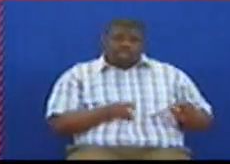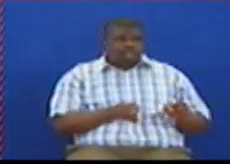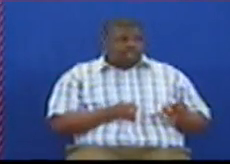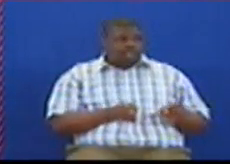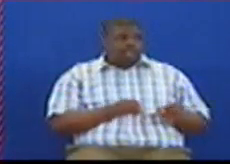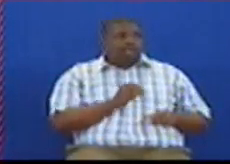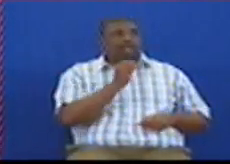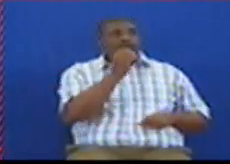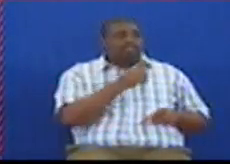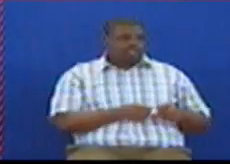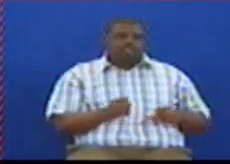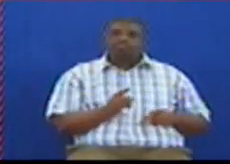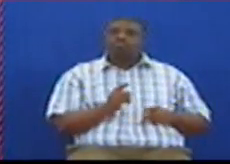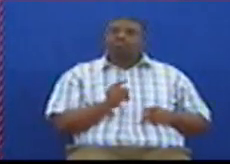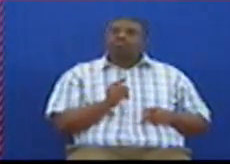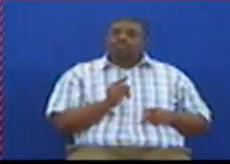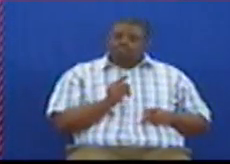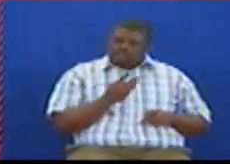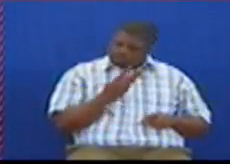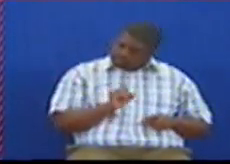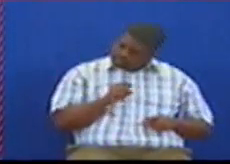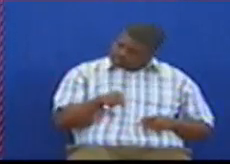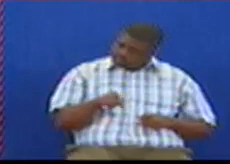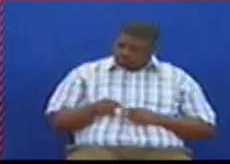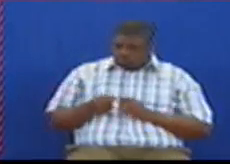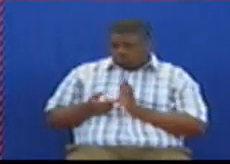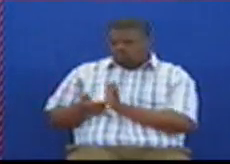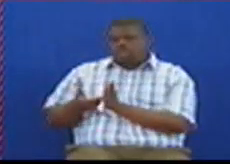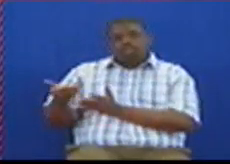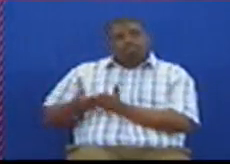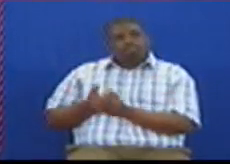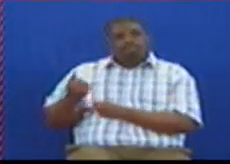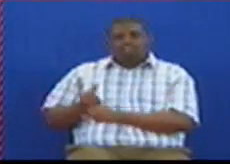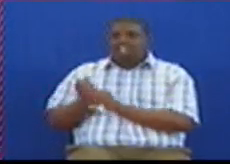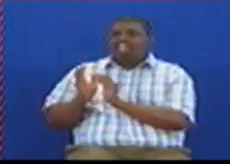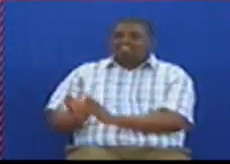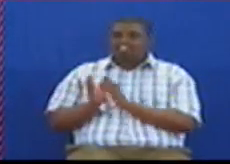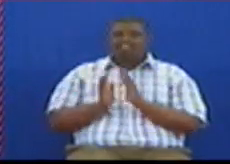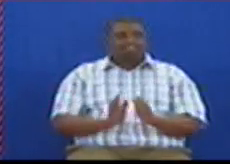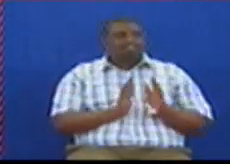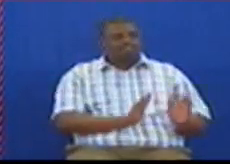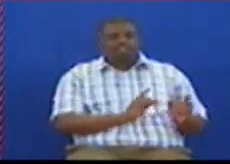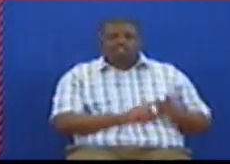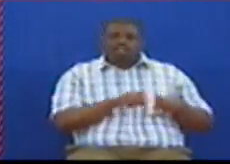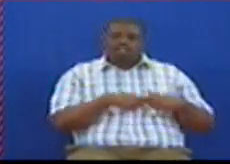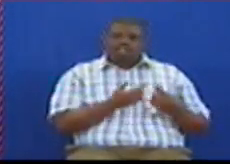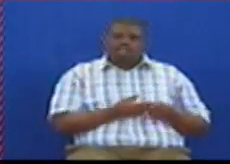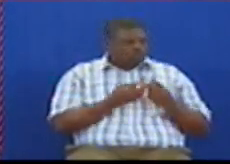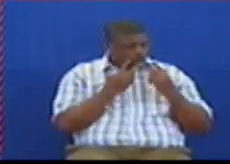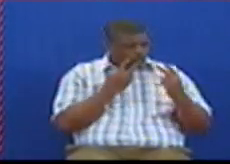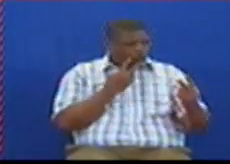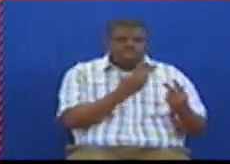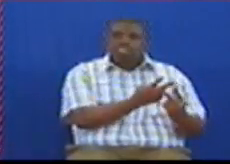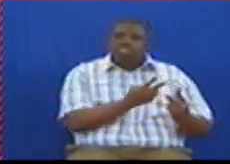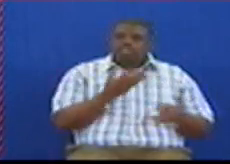40%. 40% hizo unaonyeshwa kwenye makaratasi, tumefanya hivi, tumefanya hivi. Lakini ukienda kwenye uhalisia, uoni kama ni